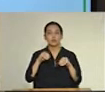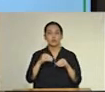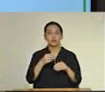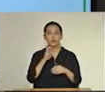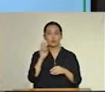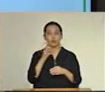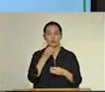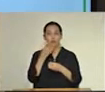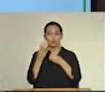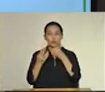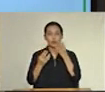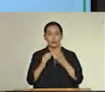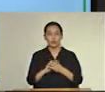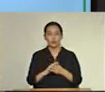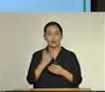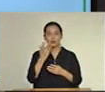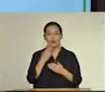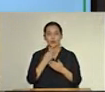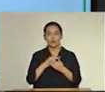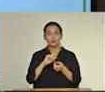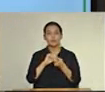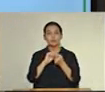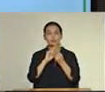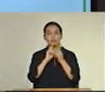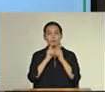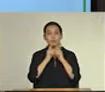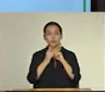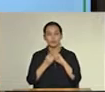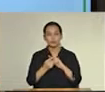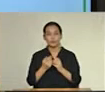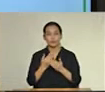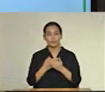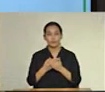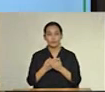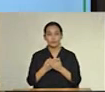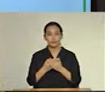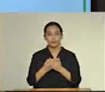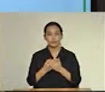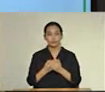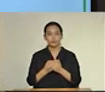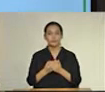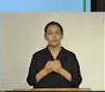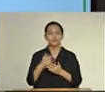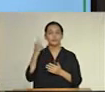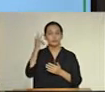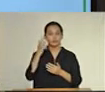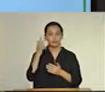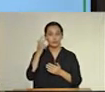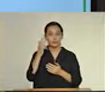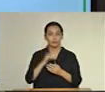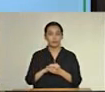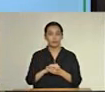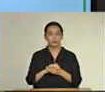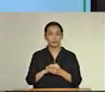gullar idishdagi rangga qarab o'zgara boshlangan. Masalan, ko'k rangdagi idishga solingan oq gul